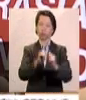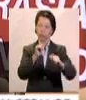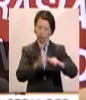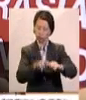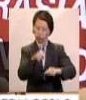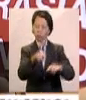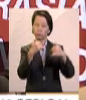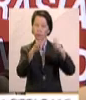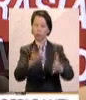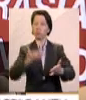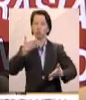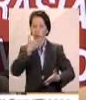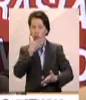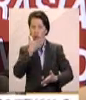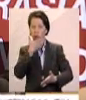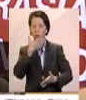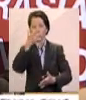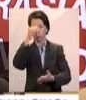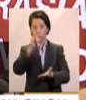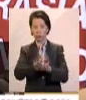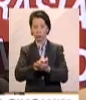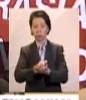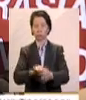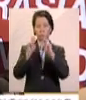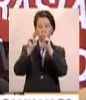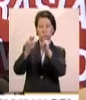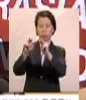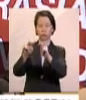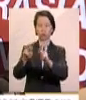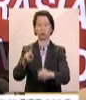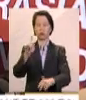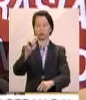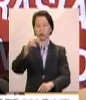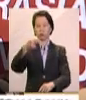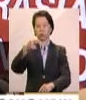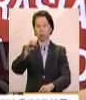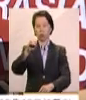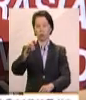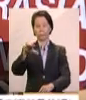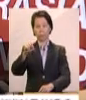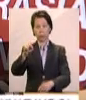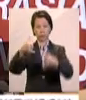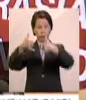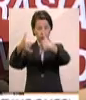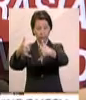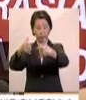pemain-pemain muda. Sebab itu kalau kita lihat baik di Thomas Cup, baik